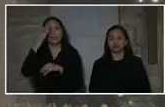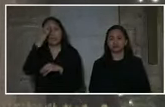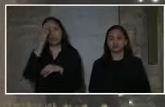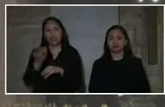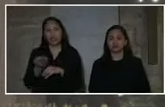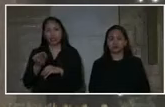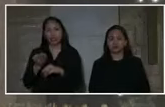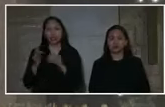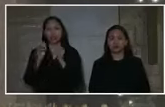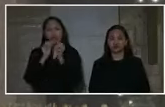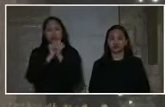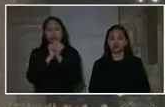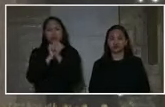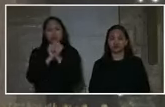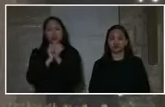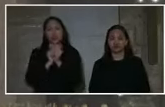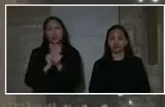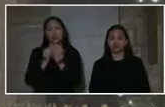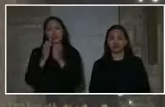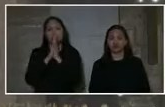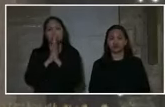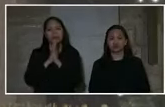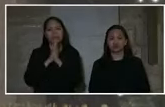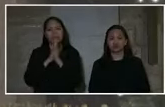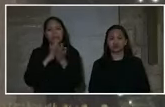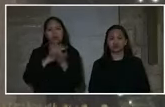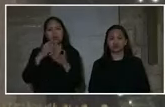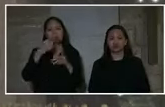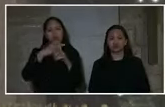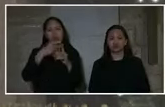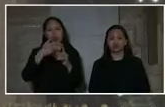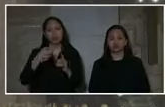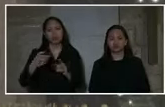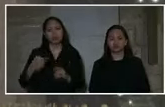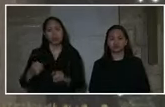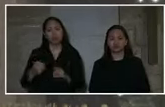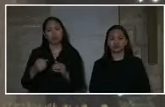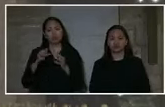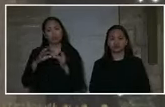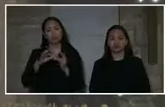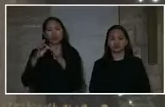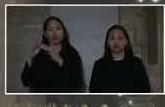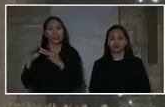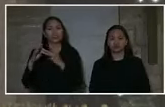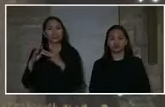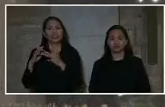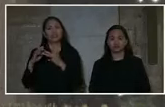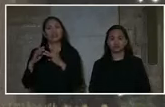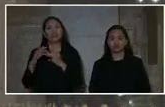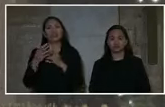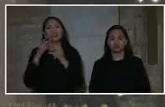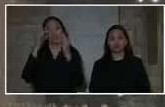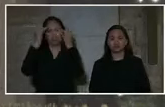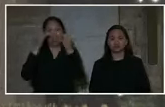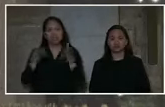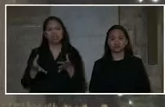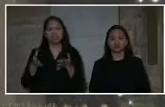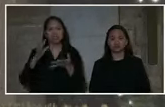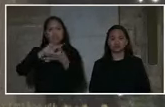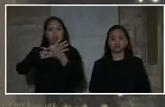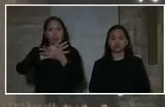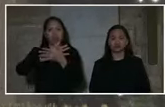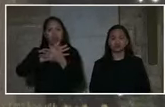pagdarasal ng Rosaryo, lalo na ngayon na parang patuloy pa rin ang banta na dala ng COVID-19 sa ating